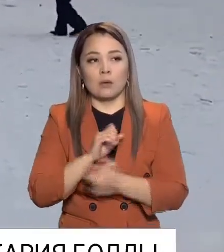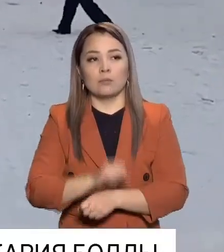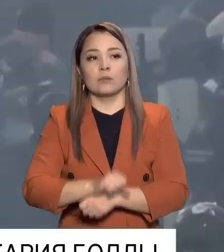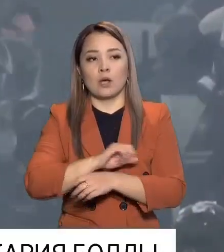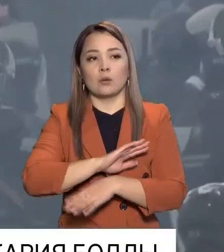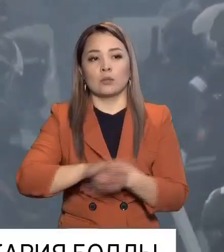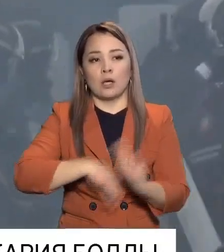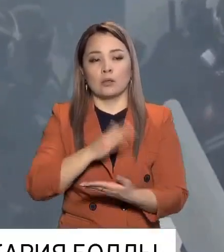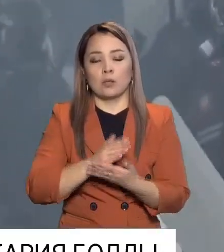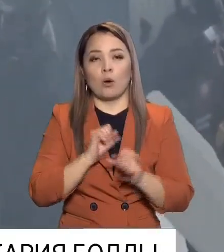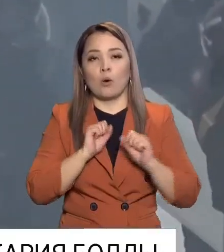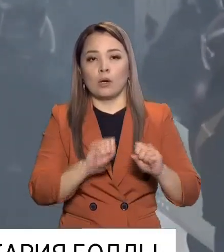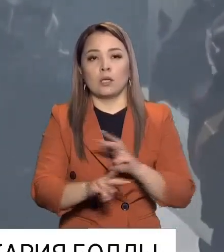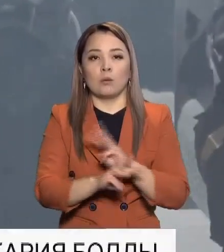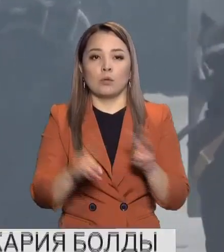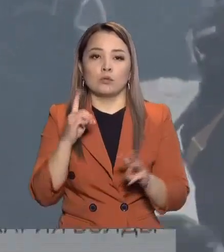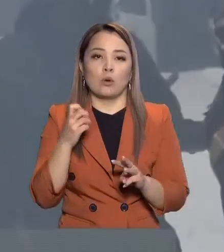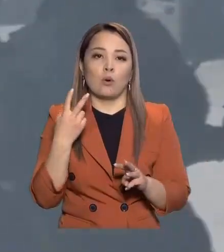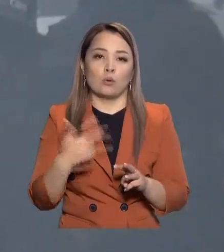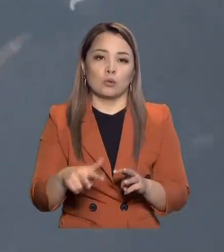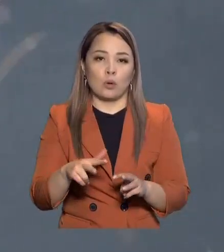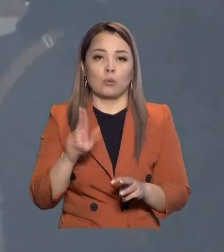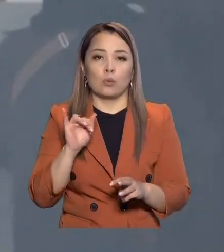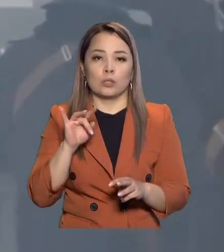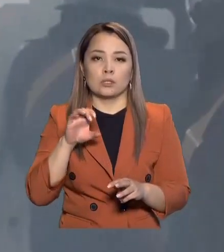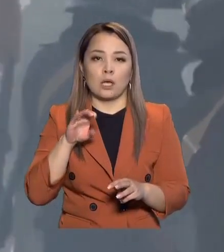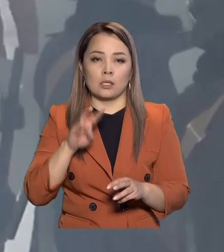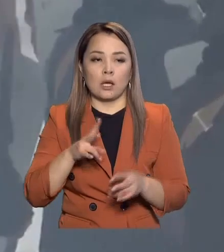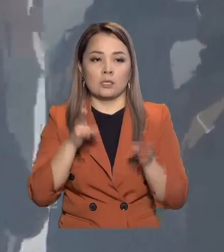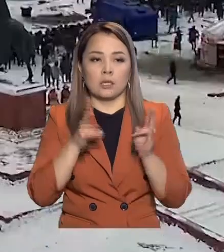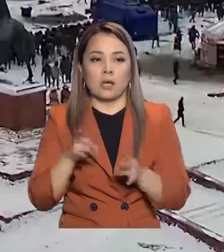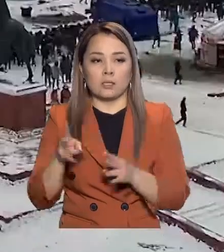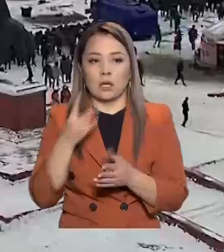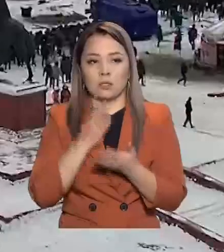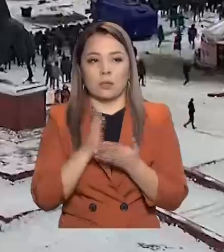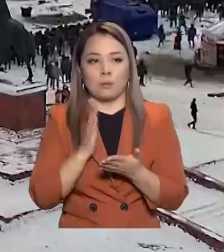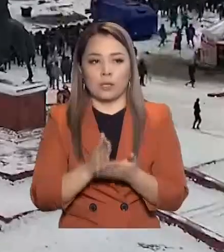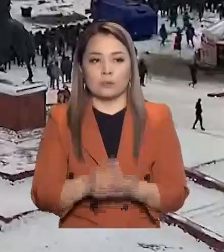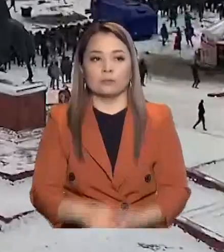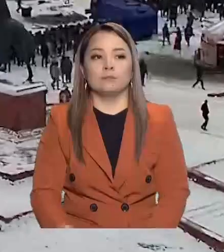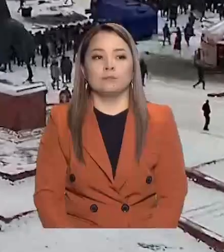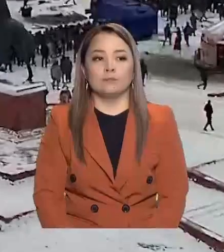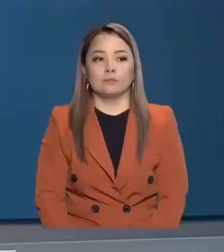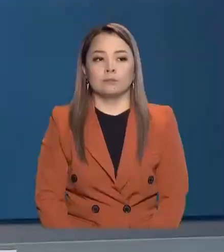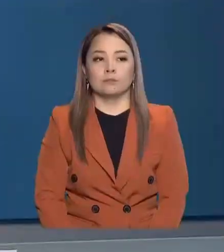кезінде Қорғаныс министрлігінің 130 курсанты жарақат алғаны анықталды.